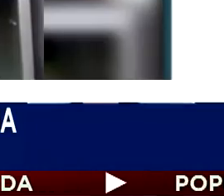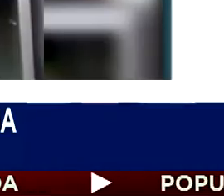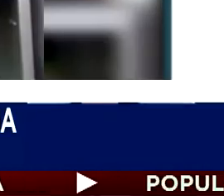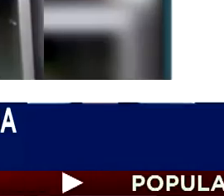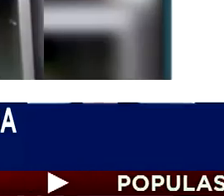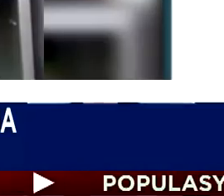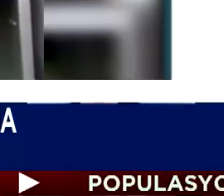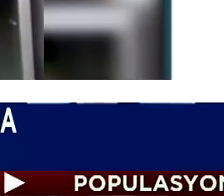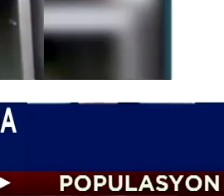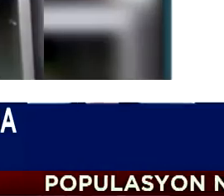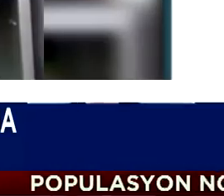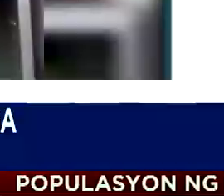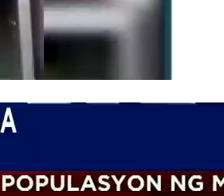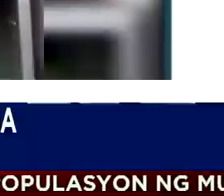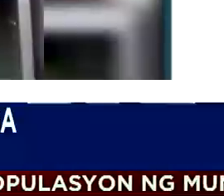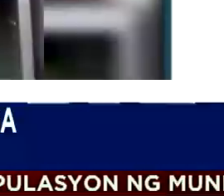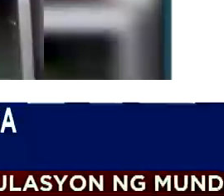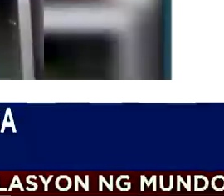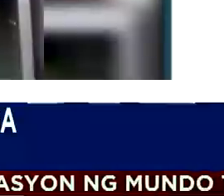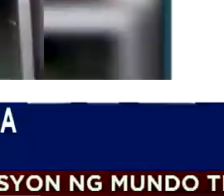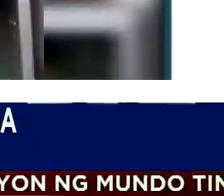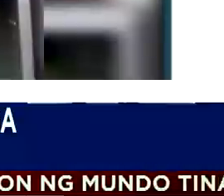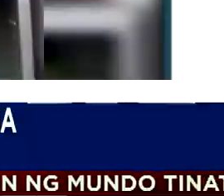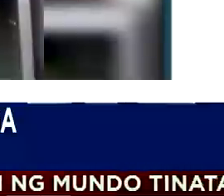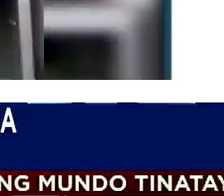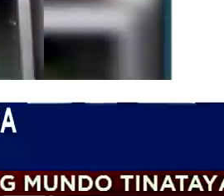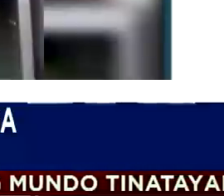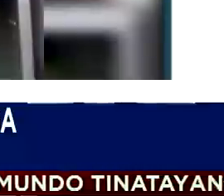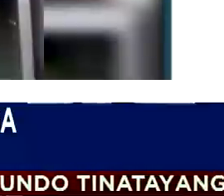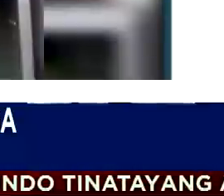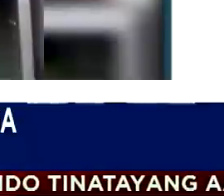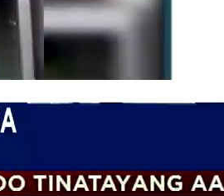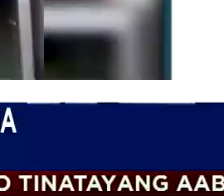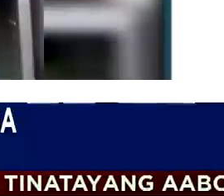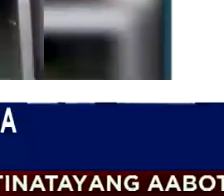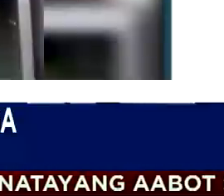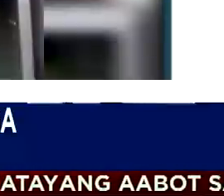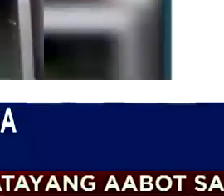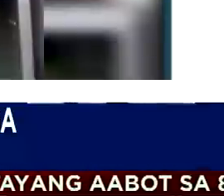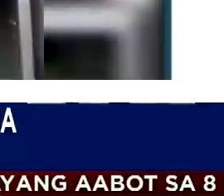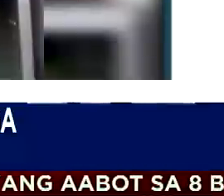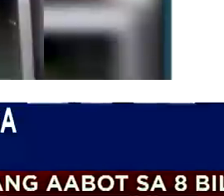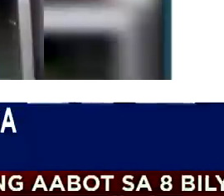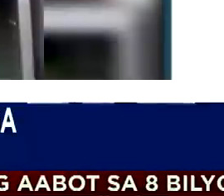come you have so many dead inmates in the first place?